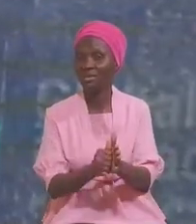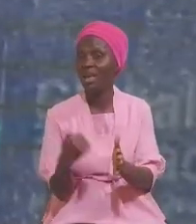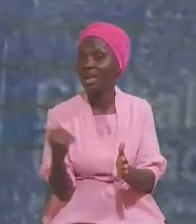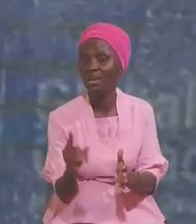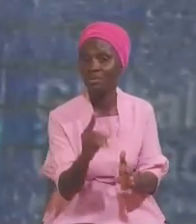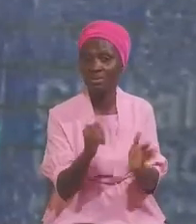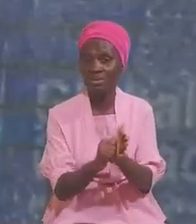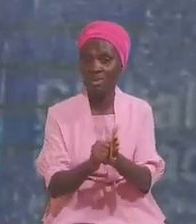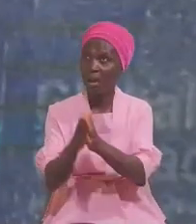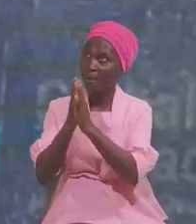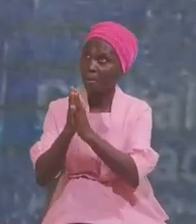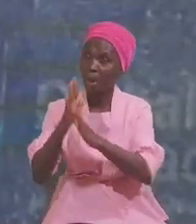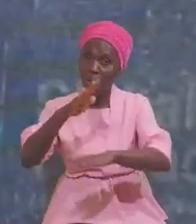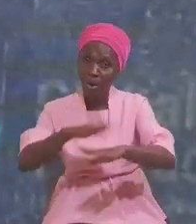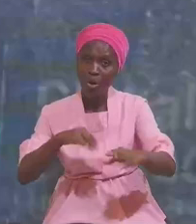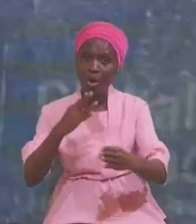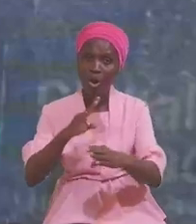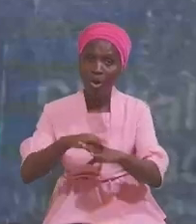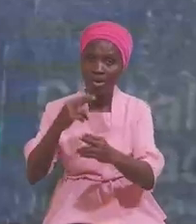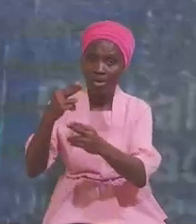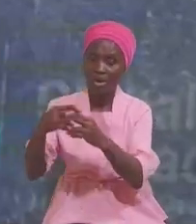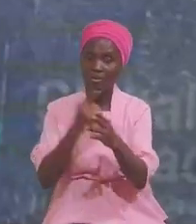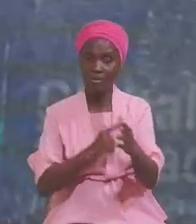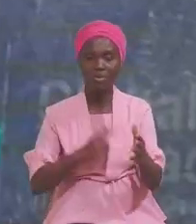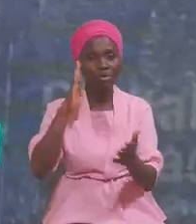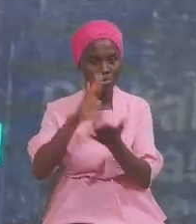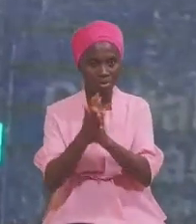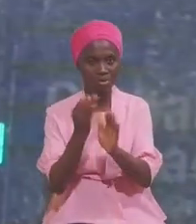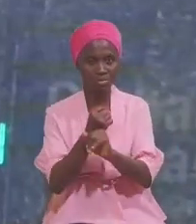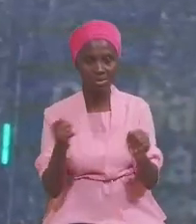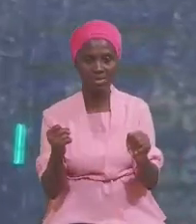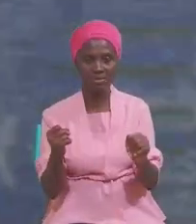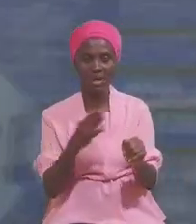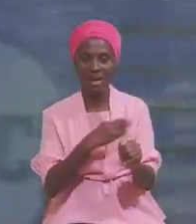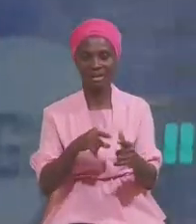quiconque invoquera le nom du Seigneur sera sauvé. Et nous,